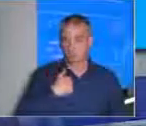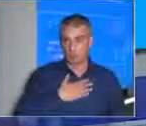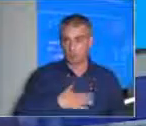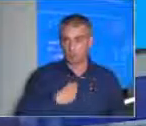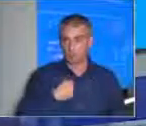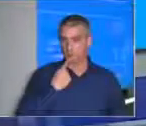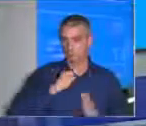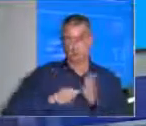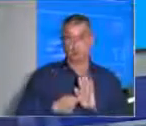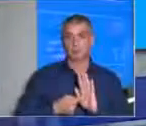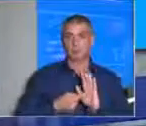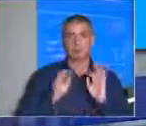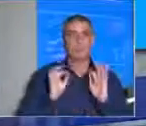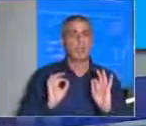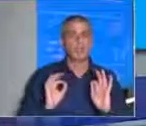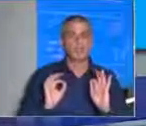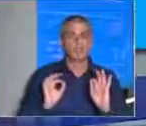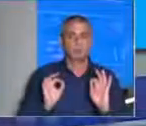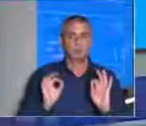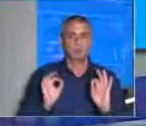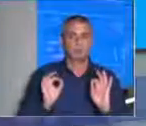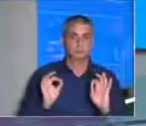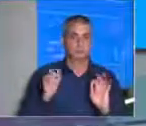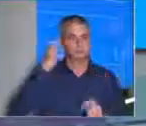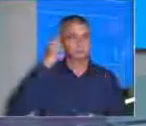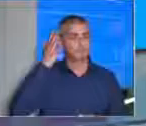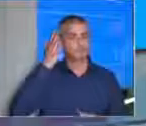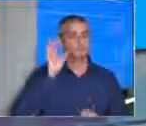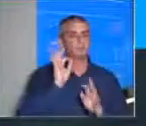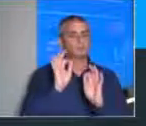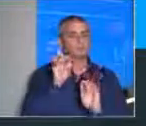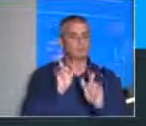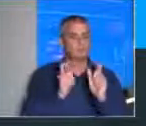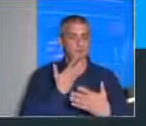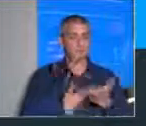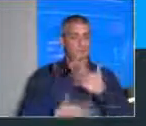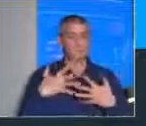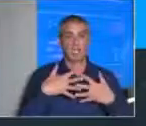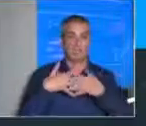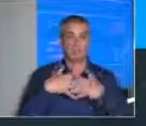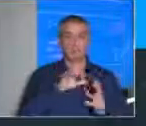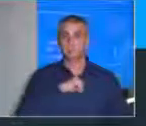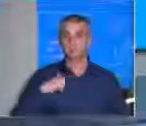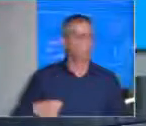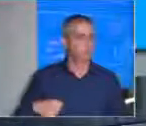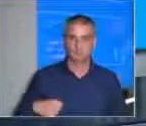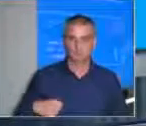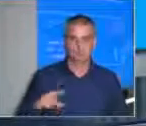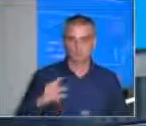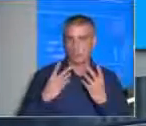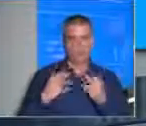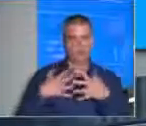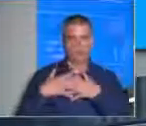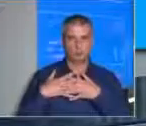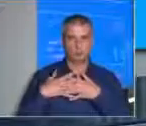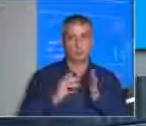כן להדגיש כאן בפניך, זה באמת שהתחזית עבור יחסי ארצות הברית סין, לא טובה לארצות